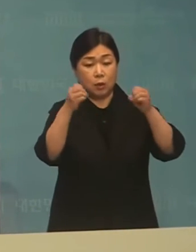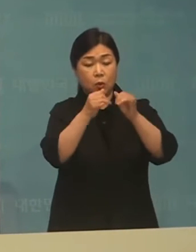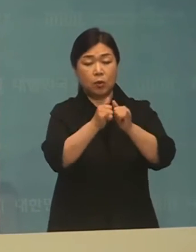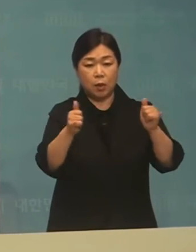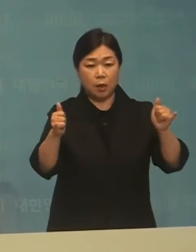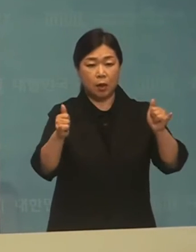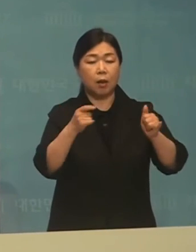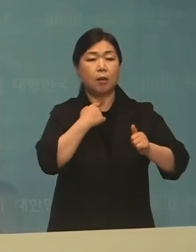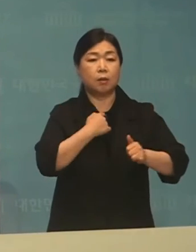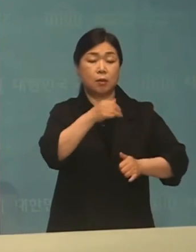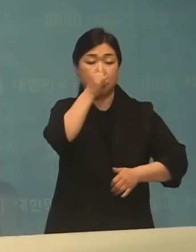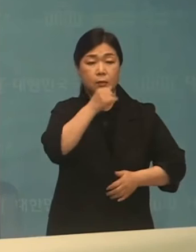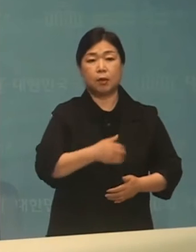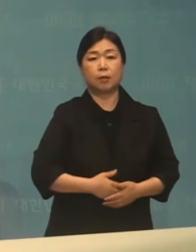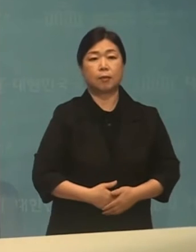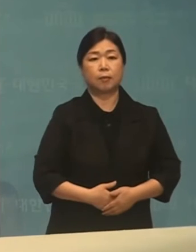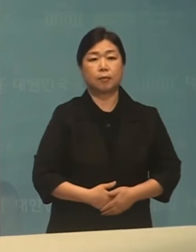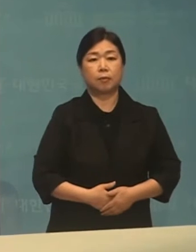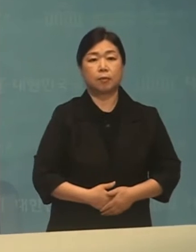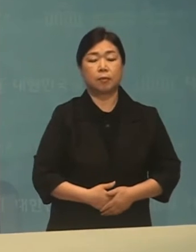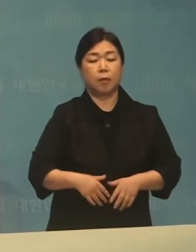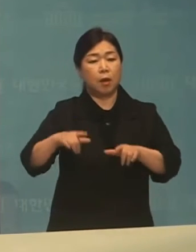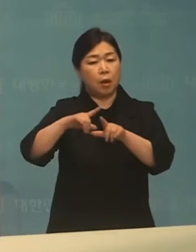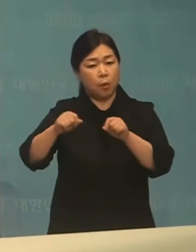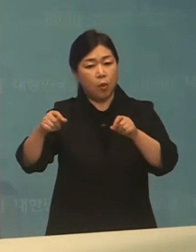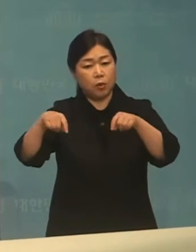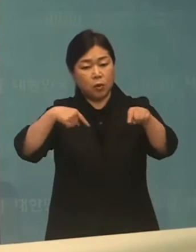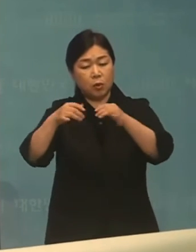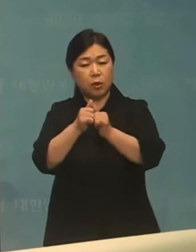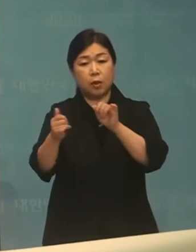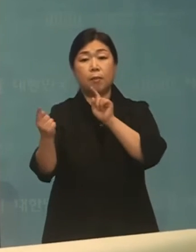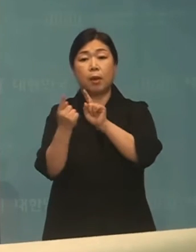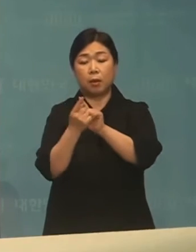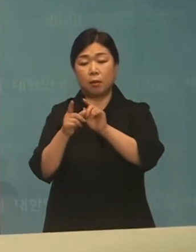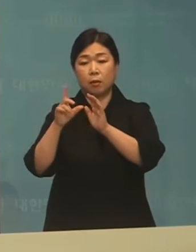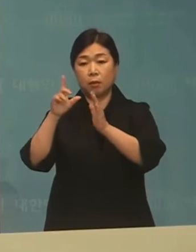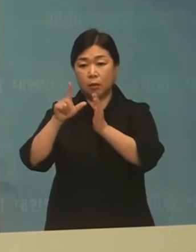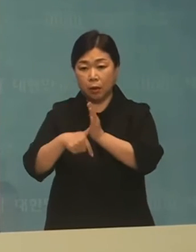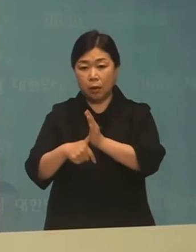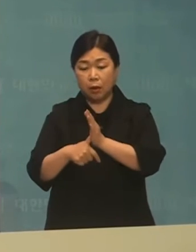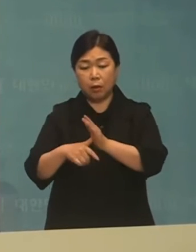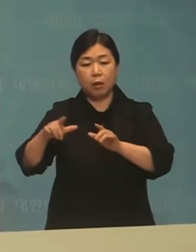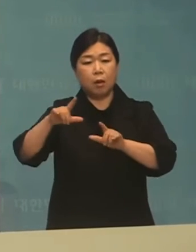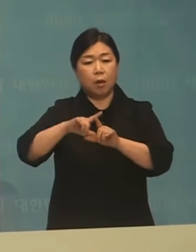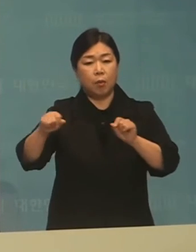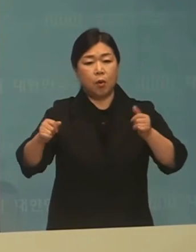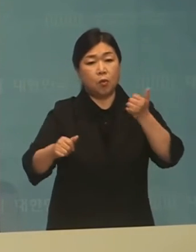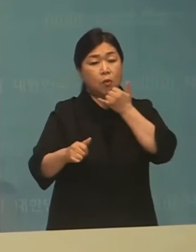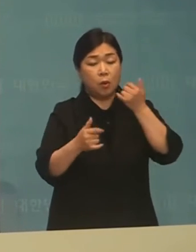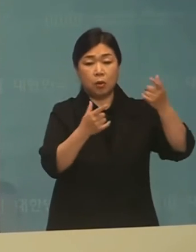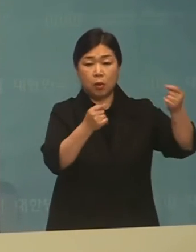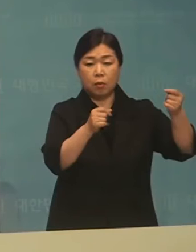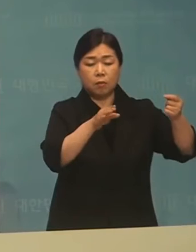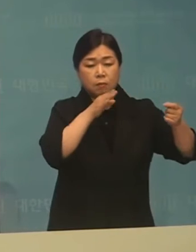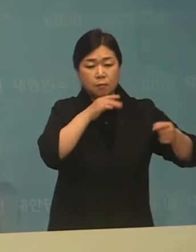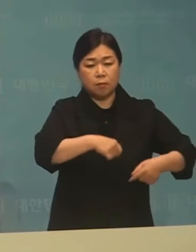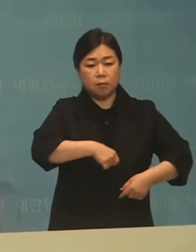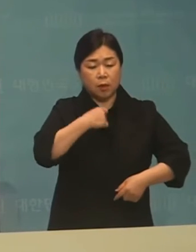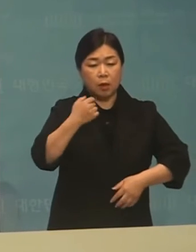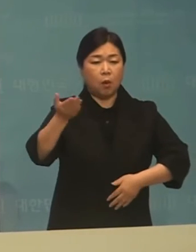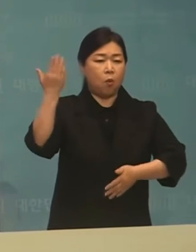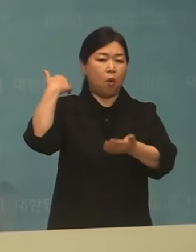기회가 있었습니다. 일본의 정치인을 만날 때 일본이 독일처럼 진정으로